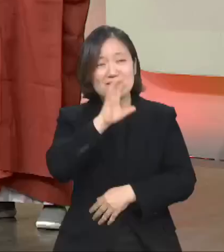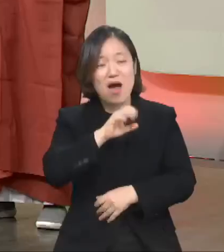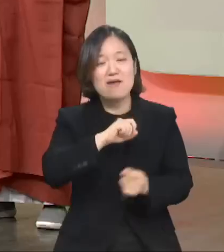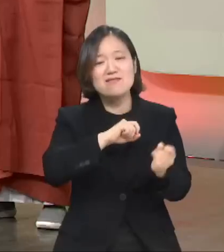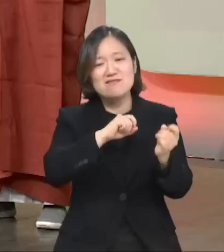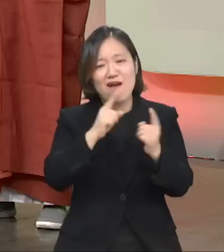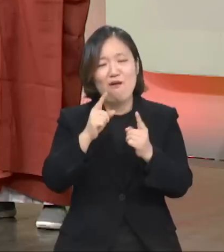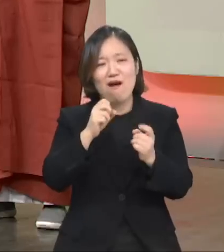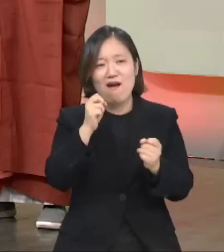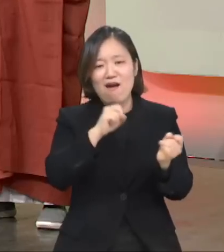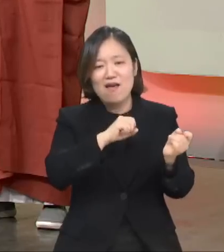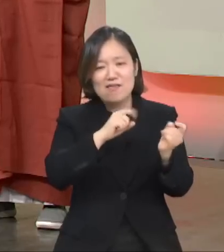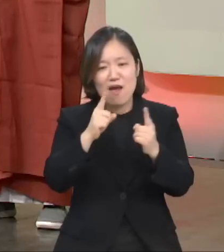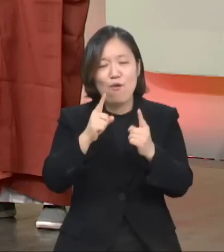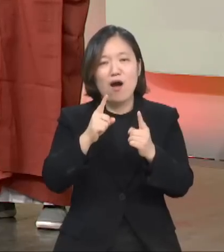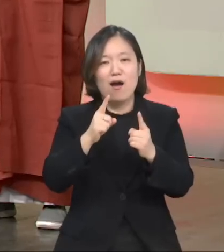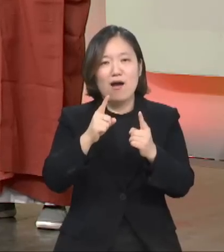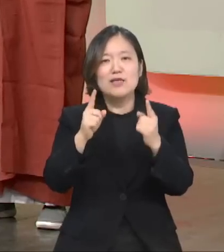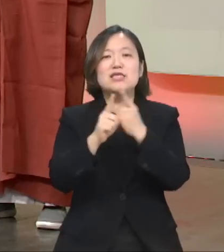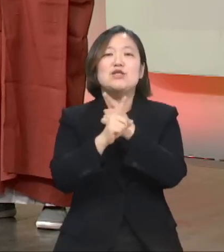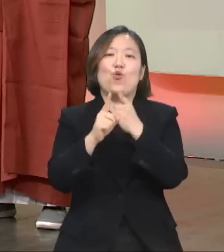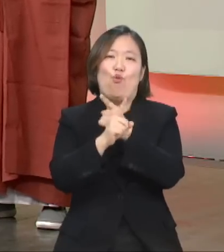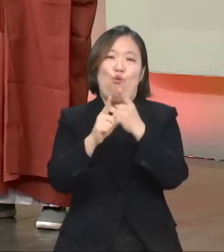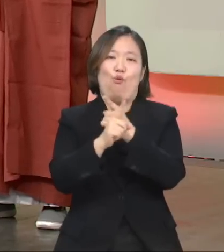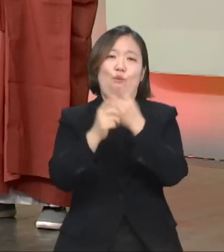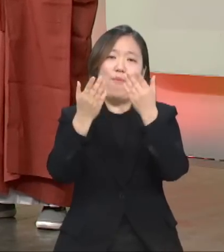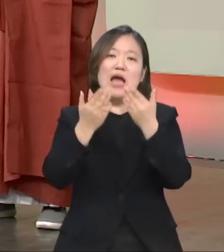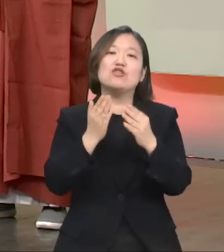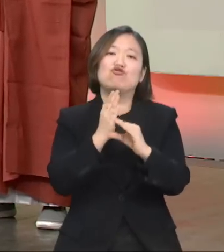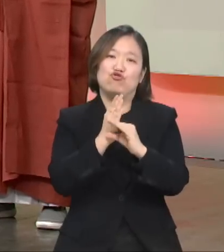나무아미타불 나무아미타불 나무약사여래불